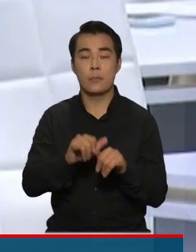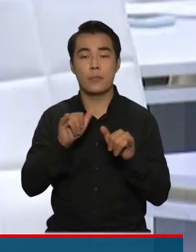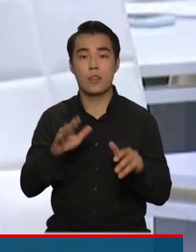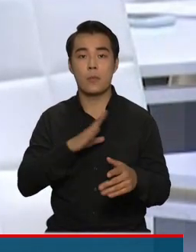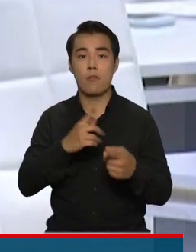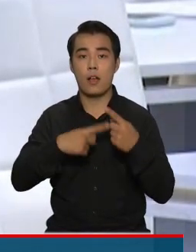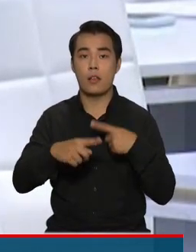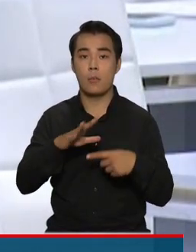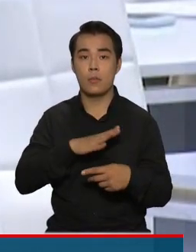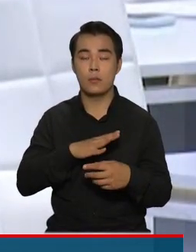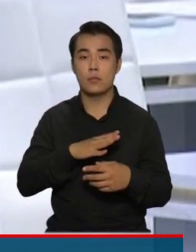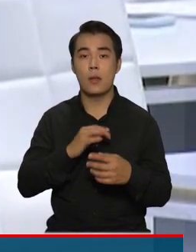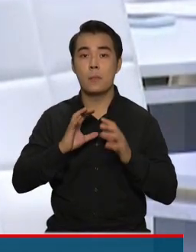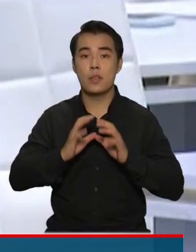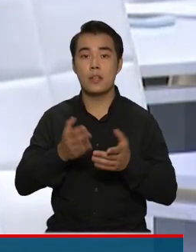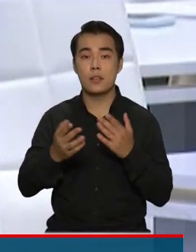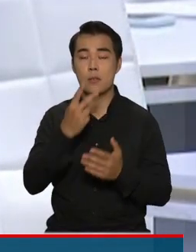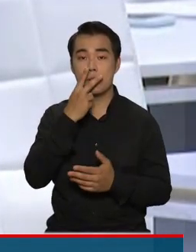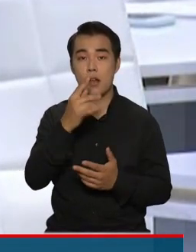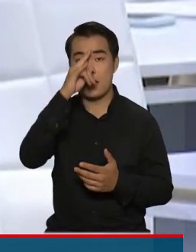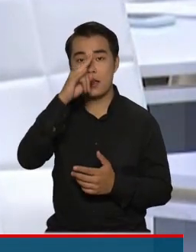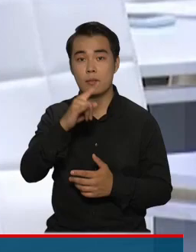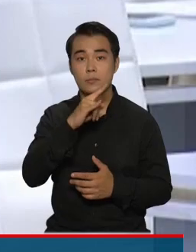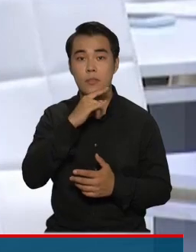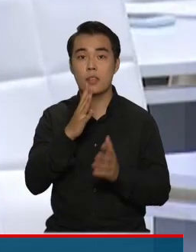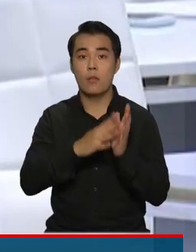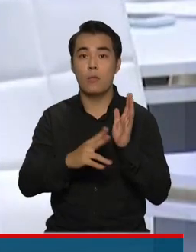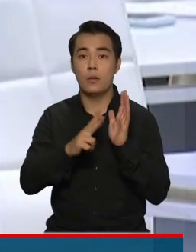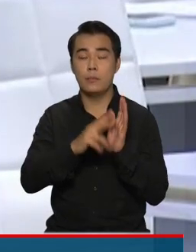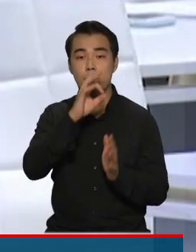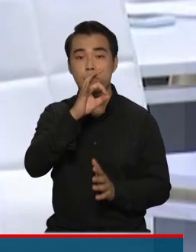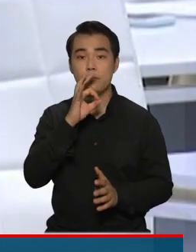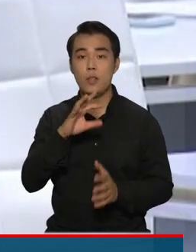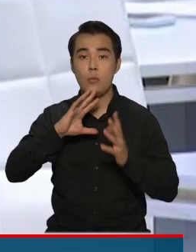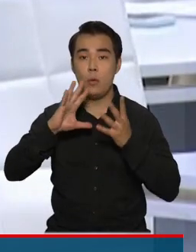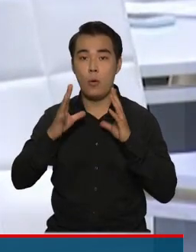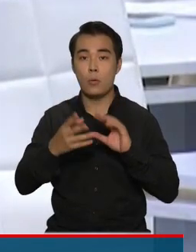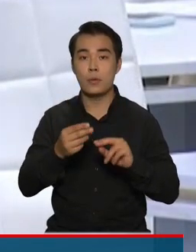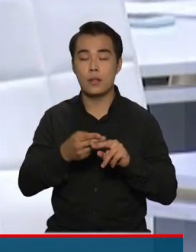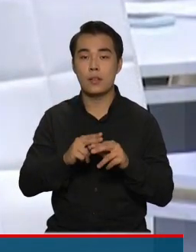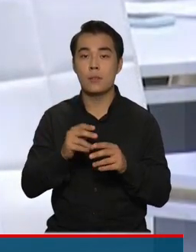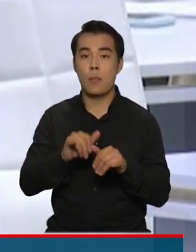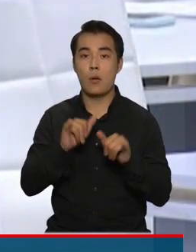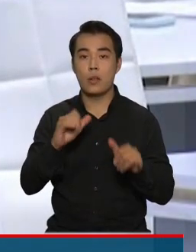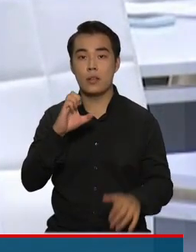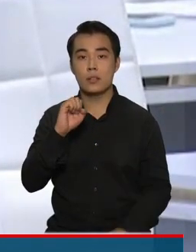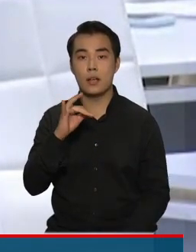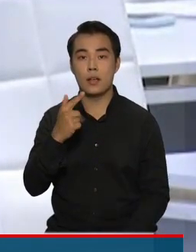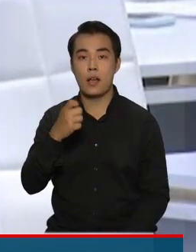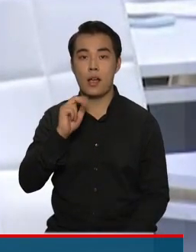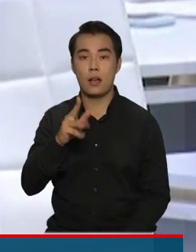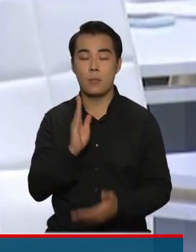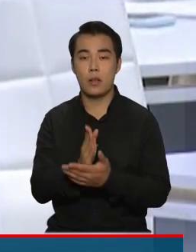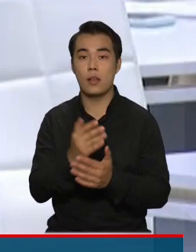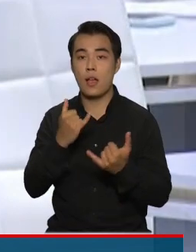восстановлена. В мировой точке зрения в Казахстане, то есть у нас 98% от общей мировой популяции сайгаков. Это то, что вот